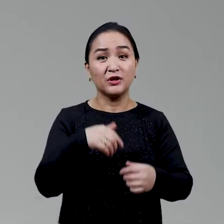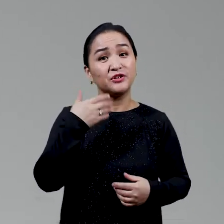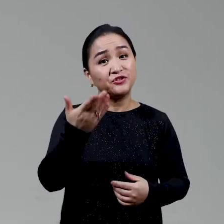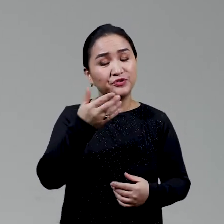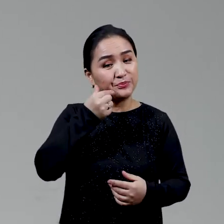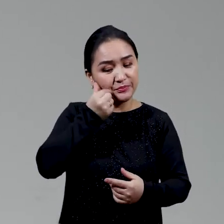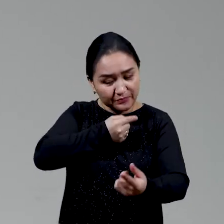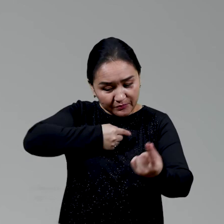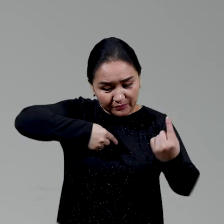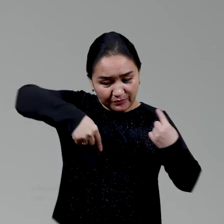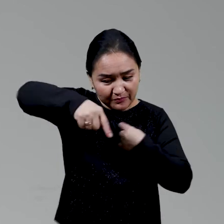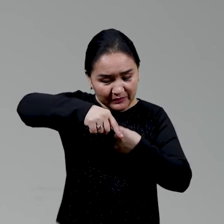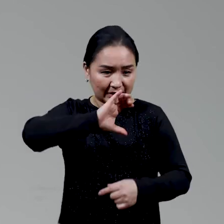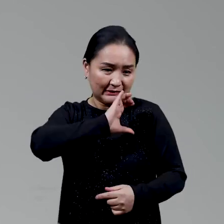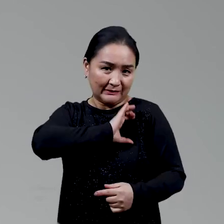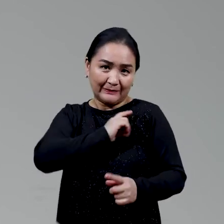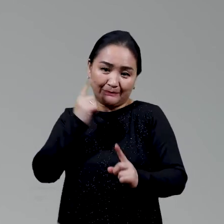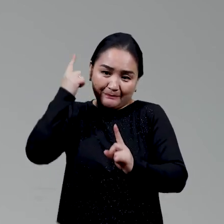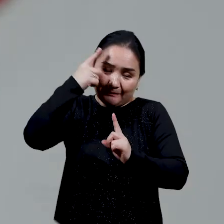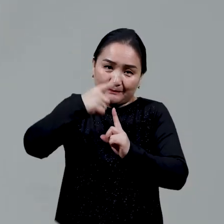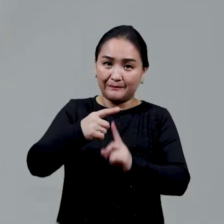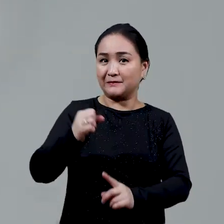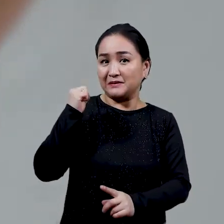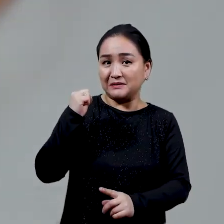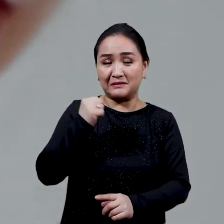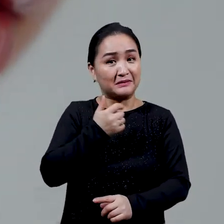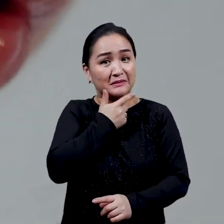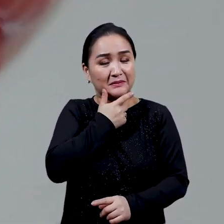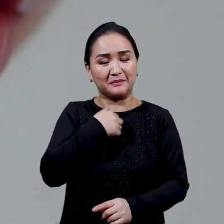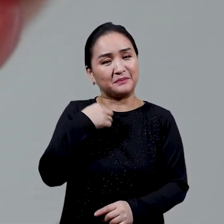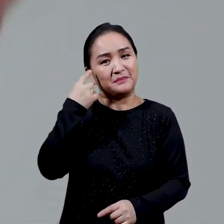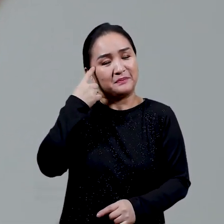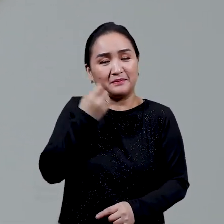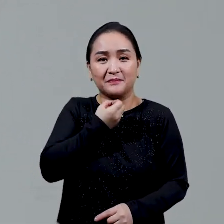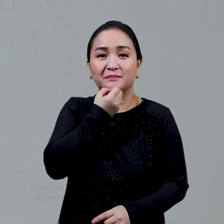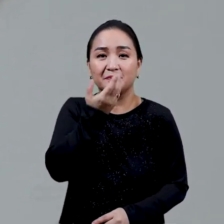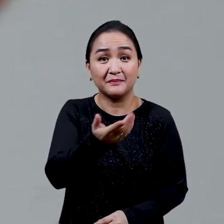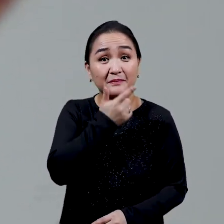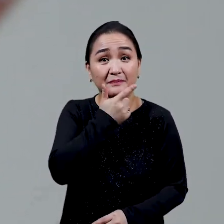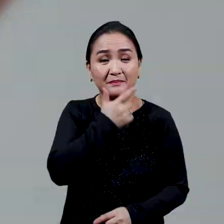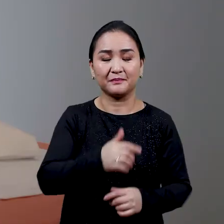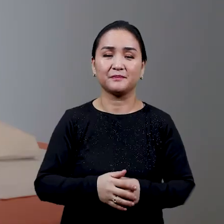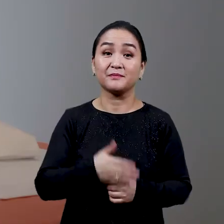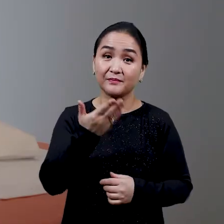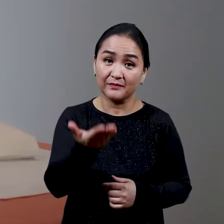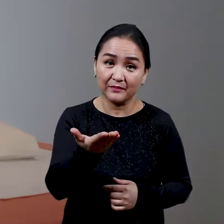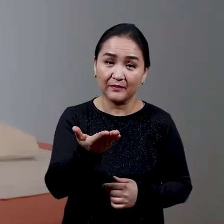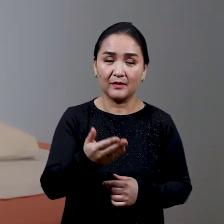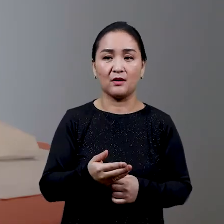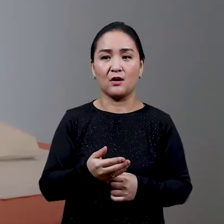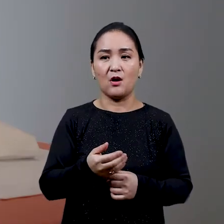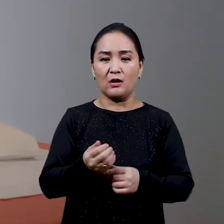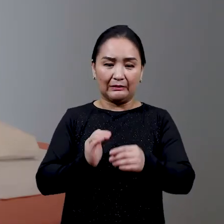Тэг би чиний оронд байсан бол ийм сэтгэлийн тийхээ гаргаж чадахгүйс нүггүй бас сайн хэлж мэдэхгүй байна. Тэгэхэр чи одоо